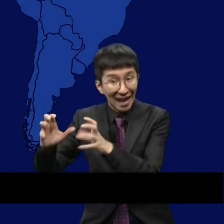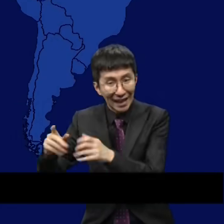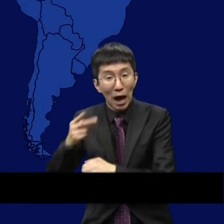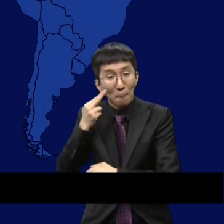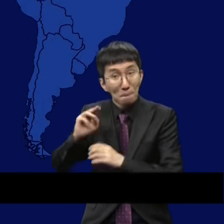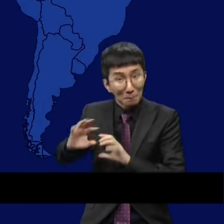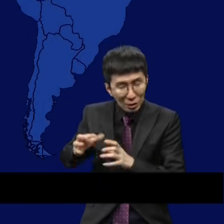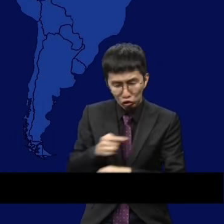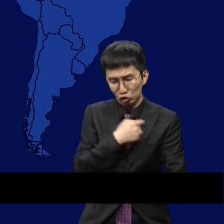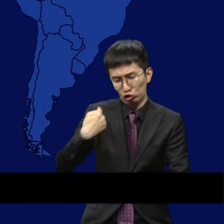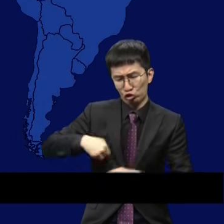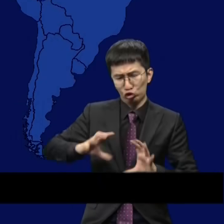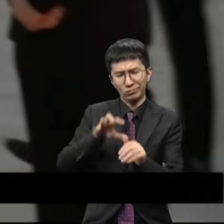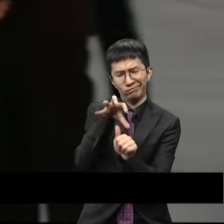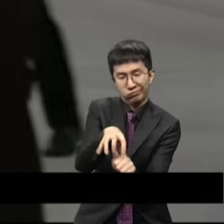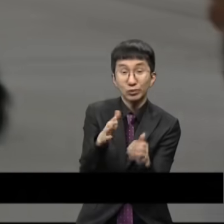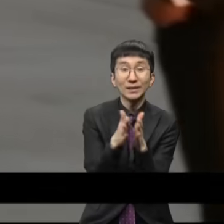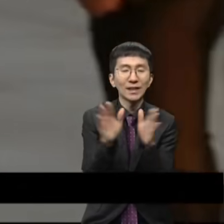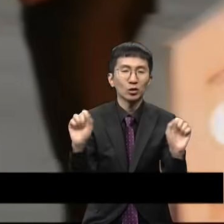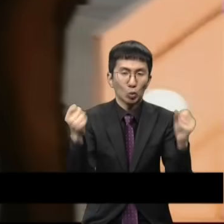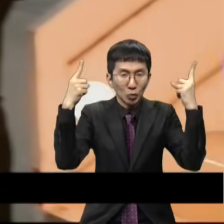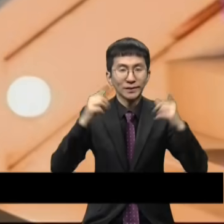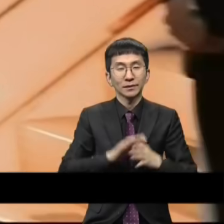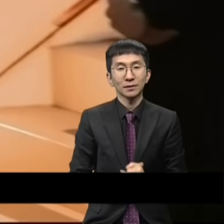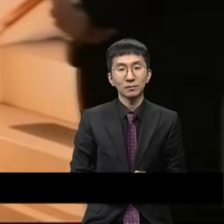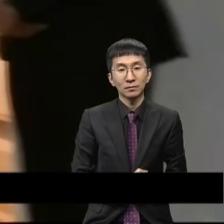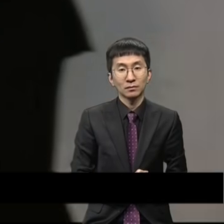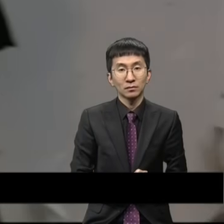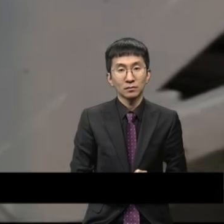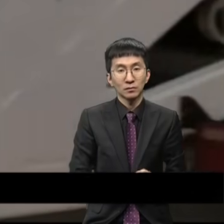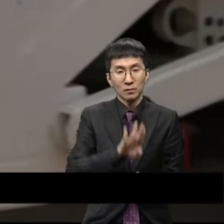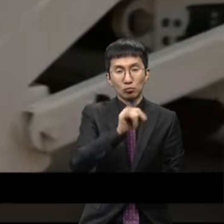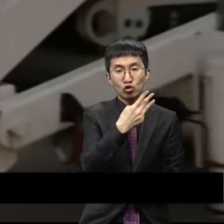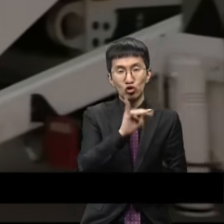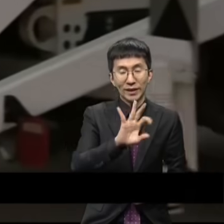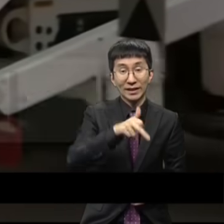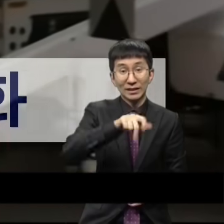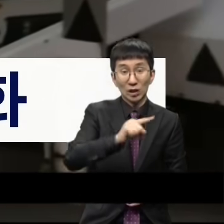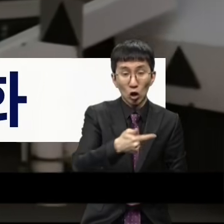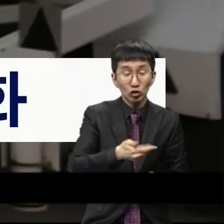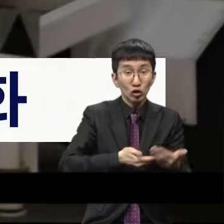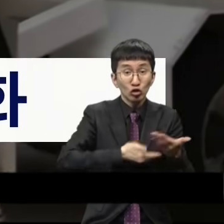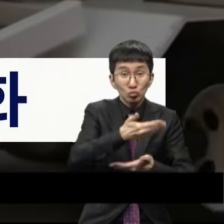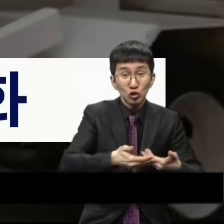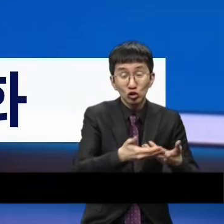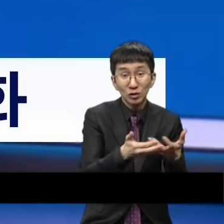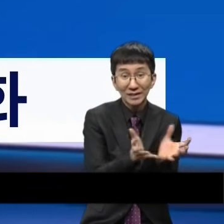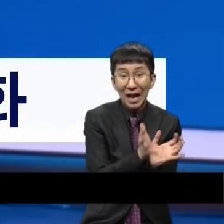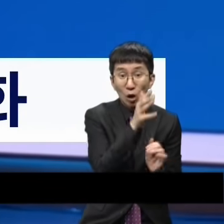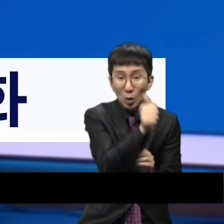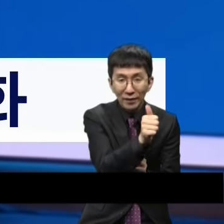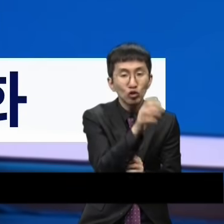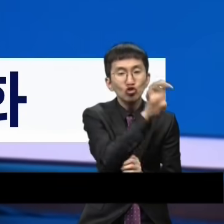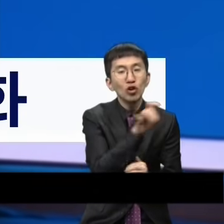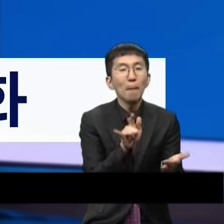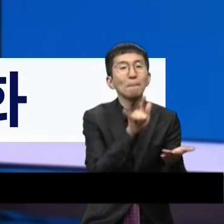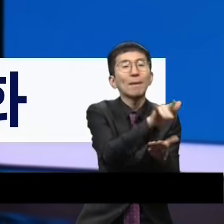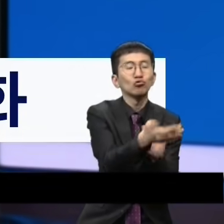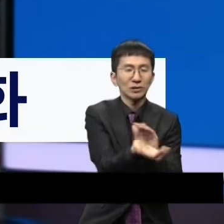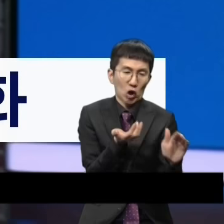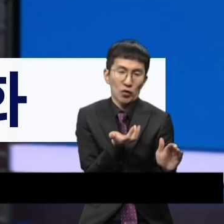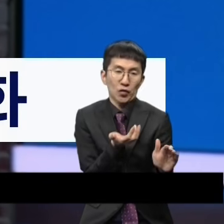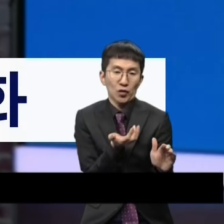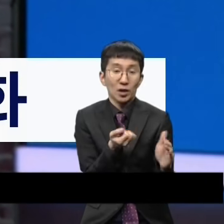제재 명단에 추가했습니다. 이번 제재는 블링컨 미국 국무장관의 유럽 방문을 앞두고 나온 것으로 동맹을